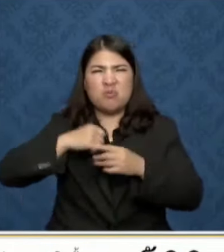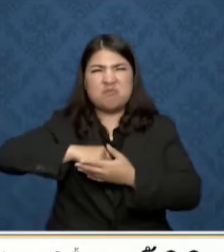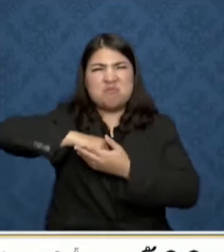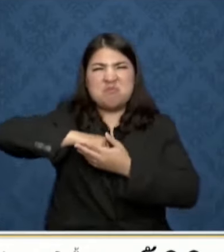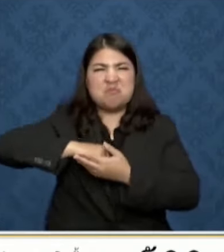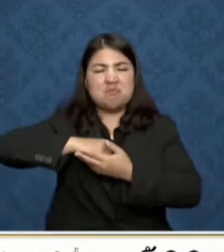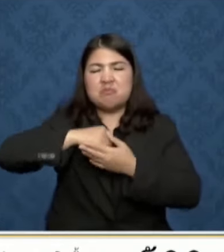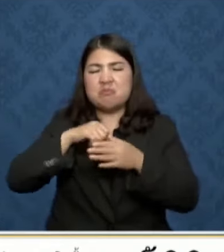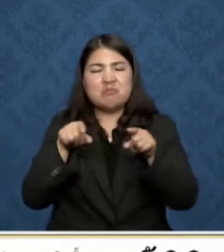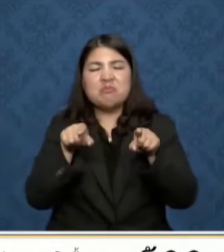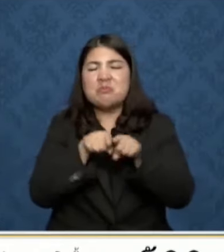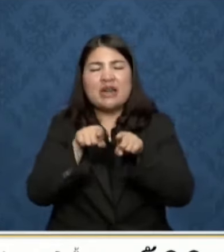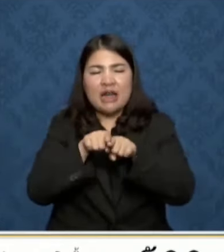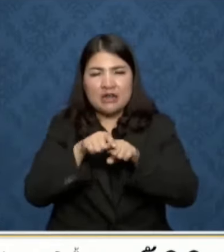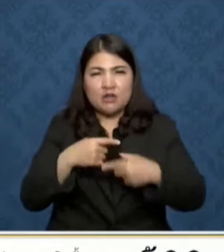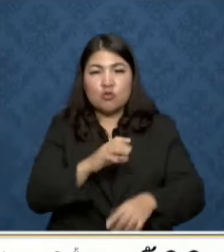กัน